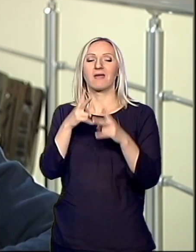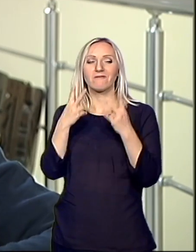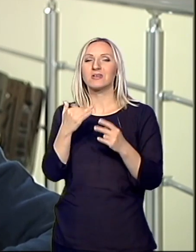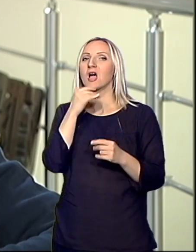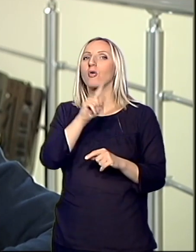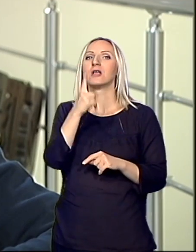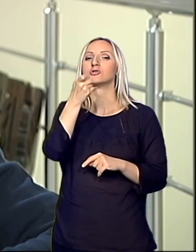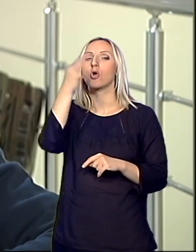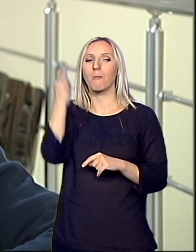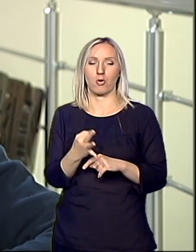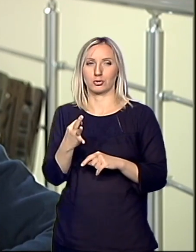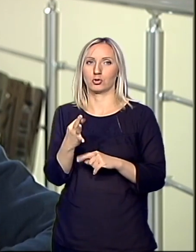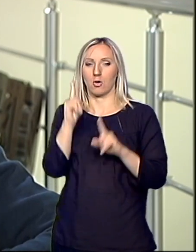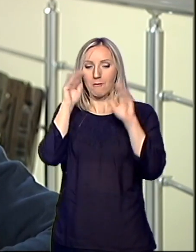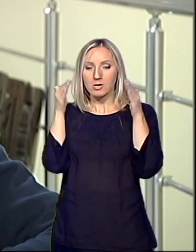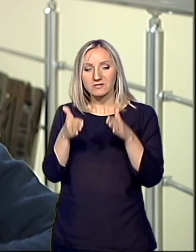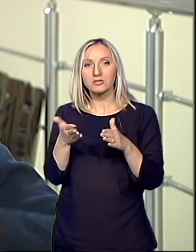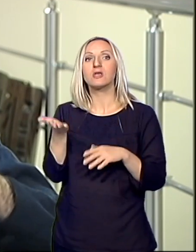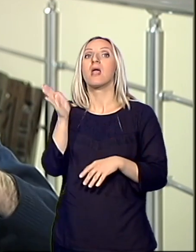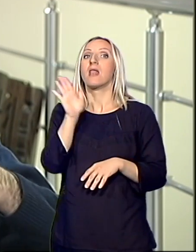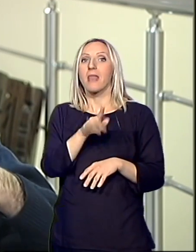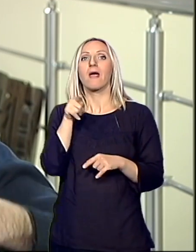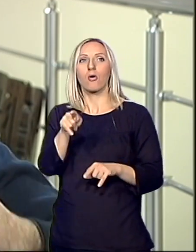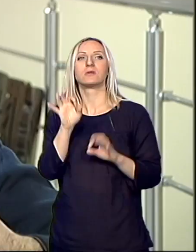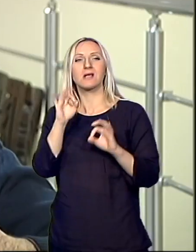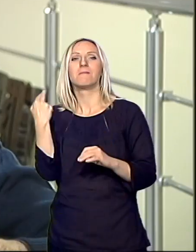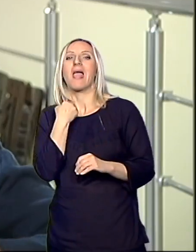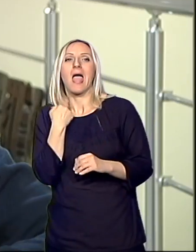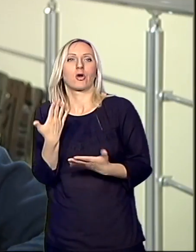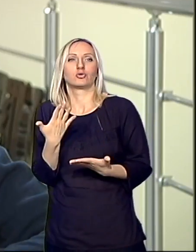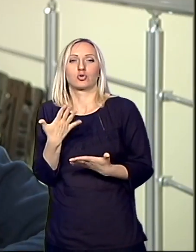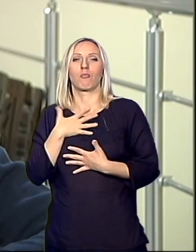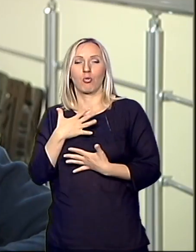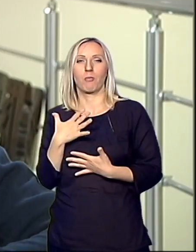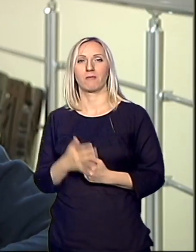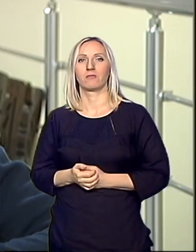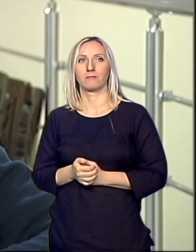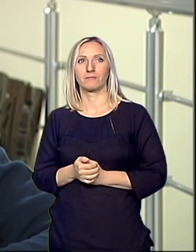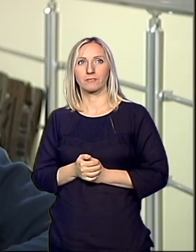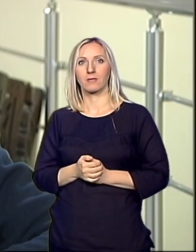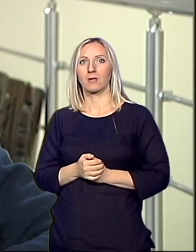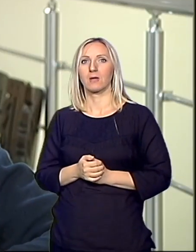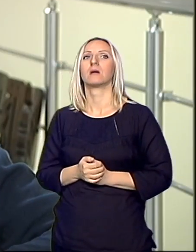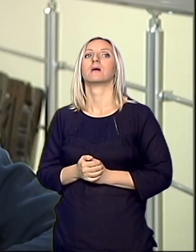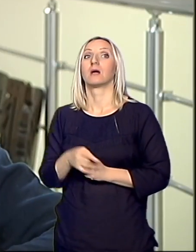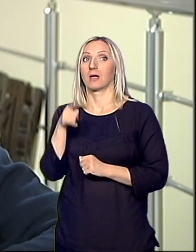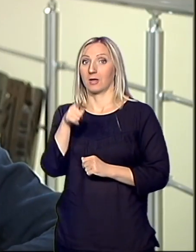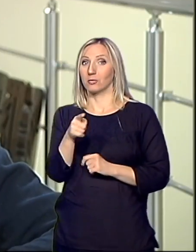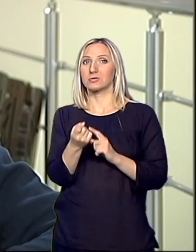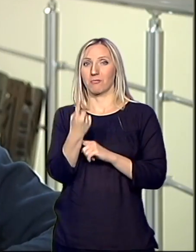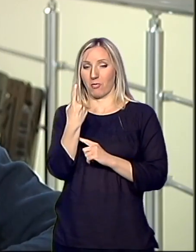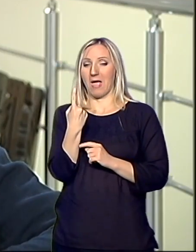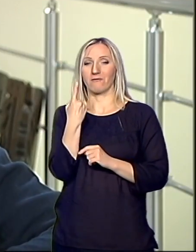nije 100% posvećenje, već za erotskom ljubavlju. I tu se nalazi takođe jedan od